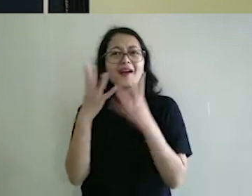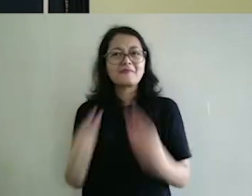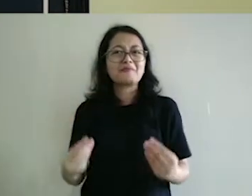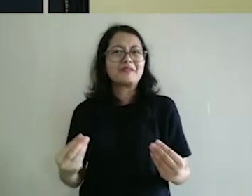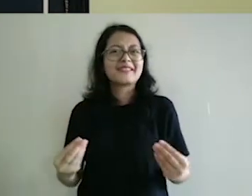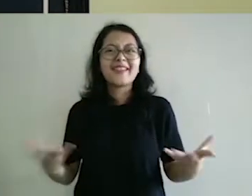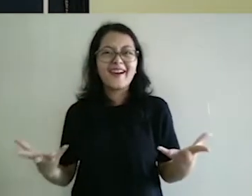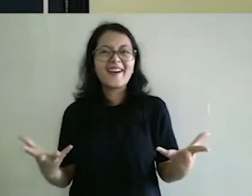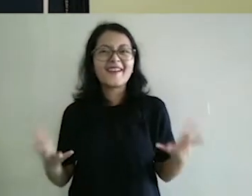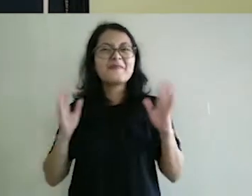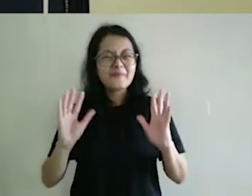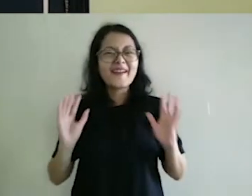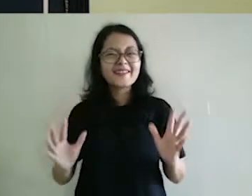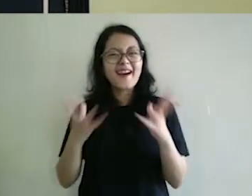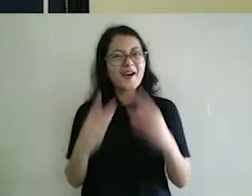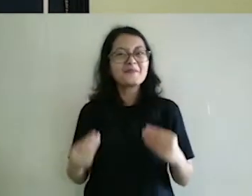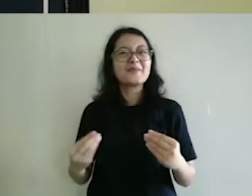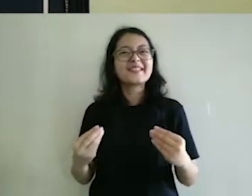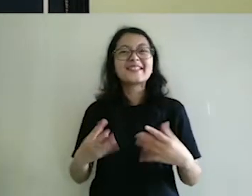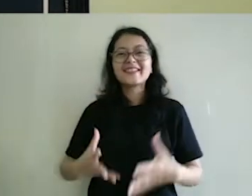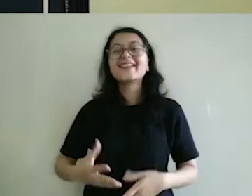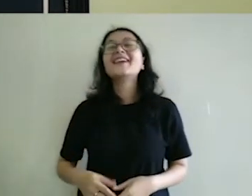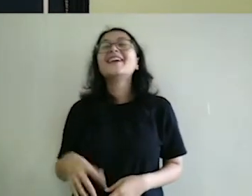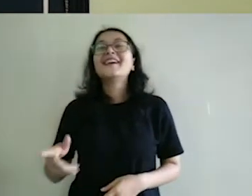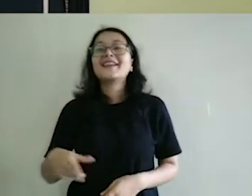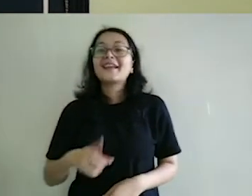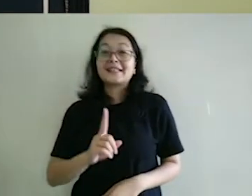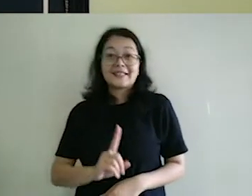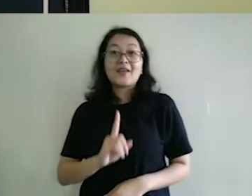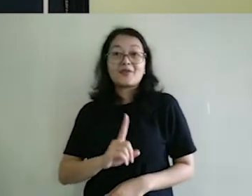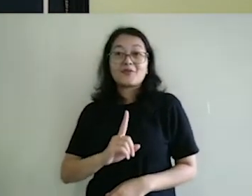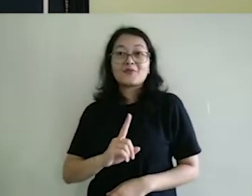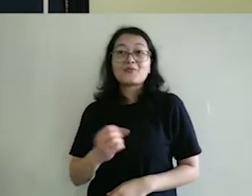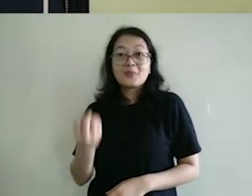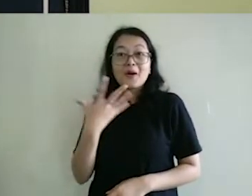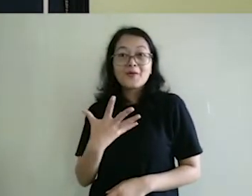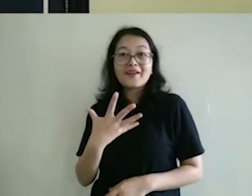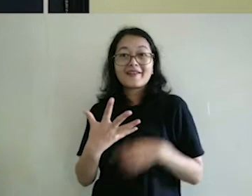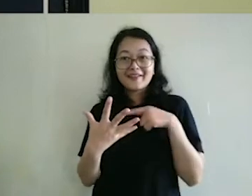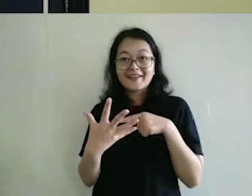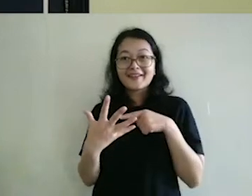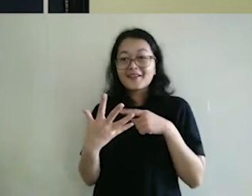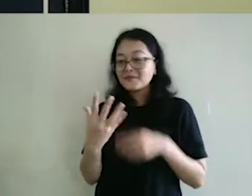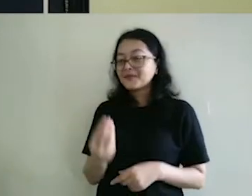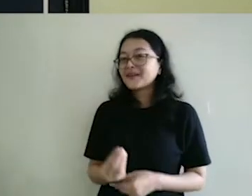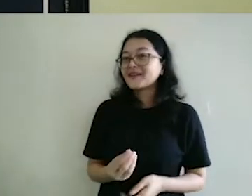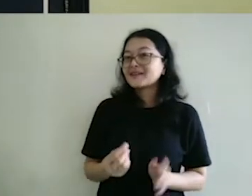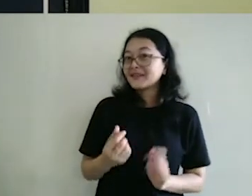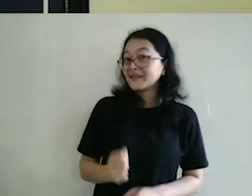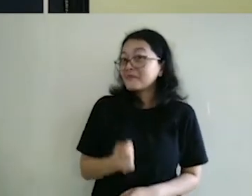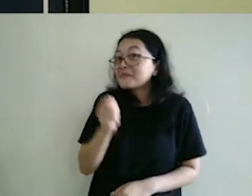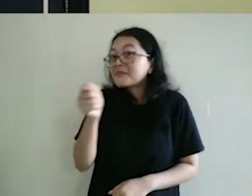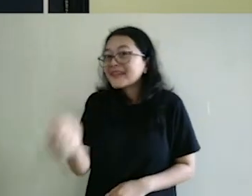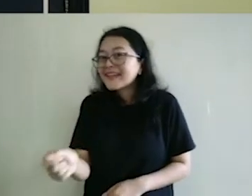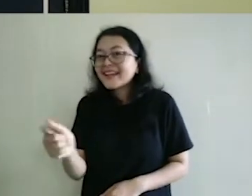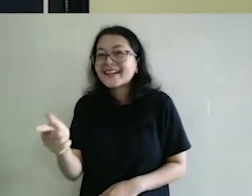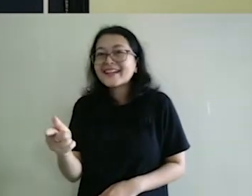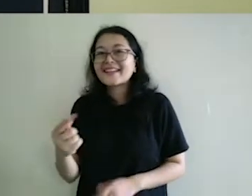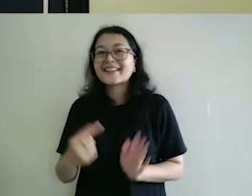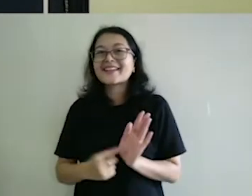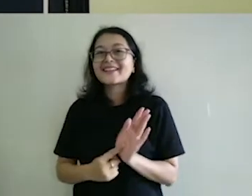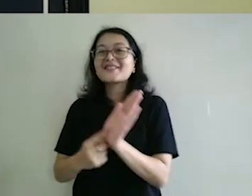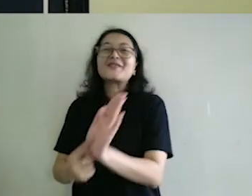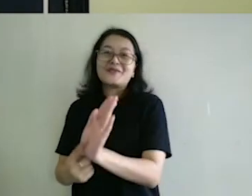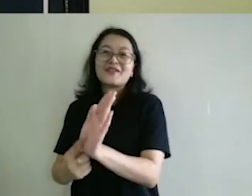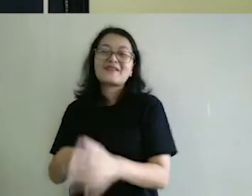saya pikir satu tangkai mawar saja dapat mengungkapkan perasaan yang tadi.